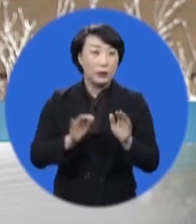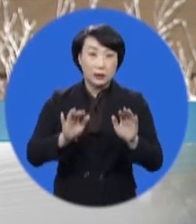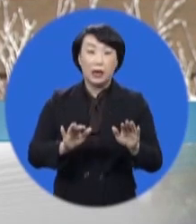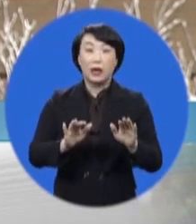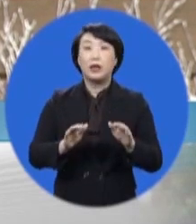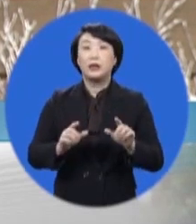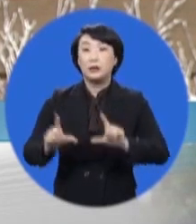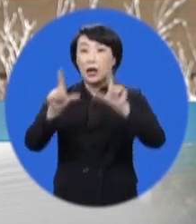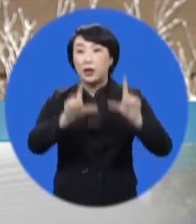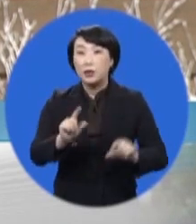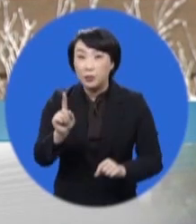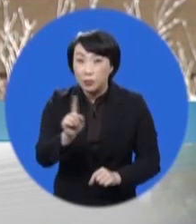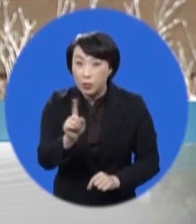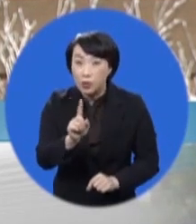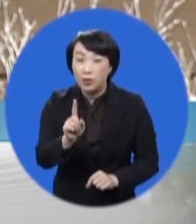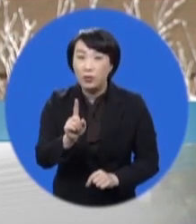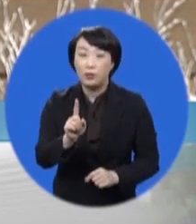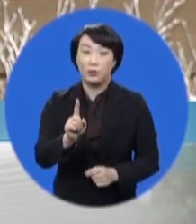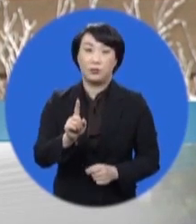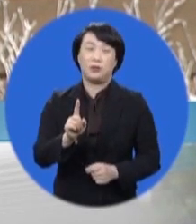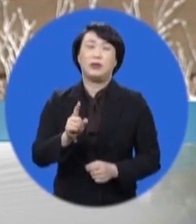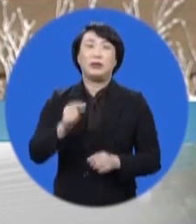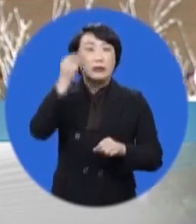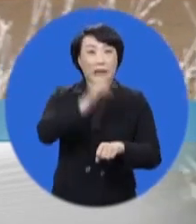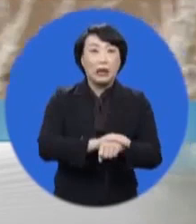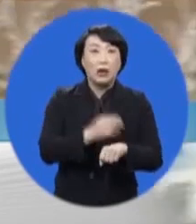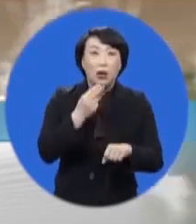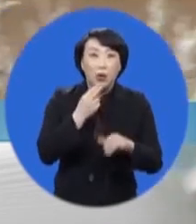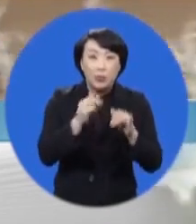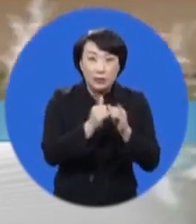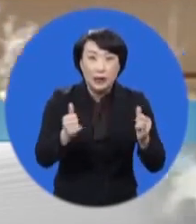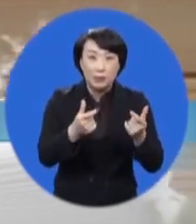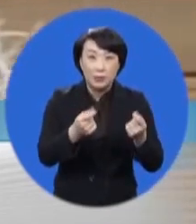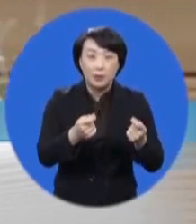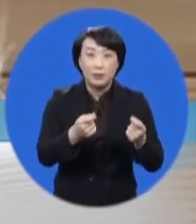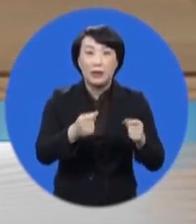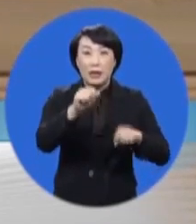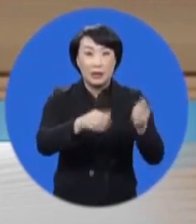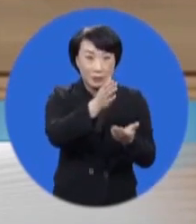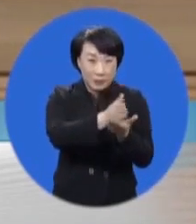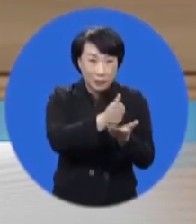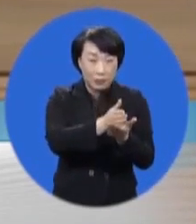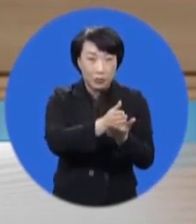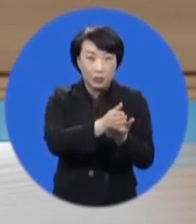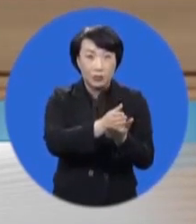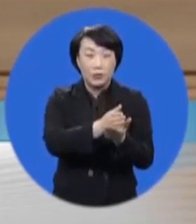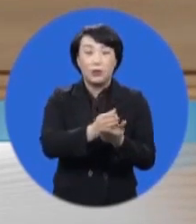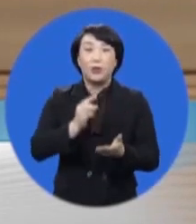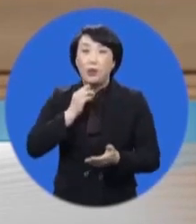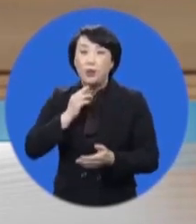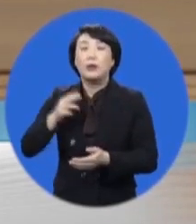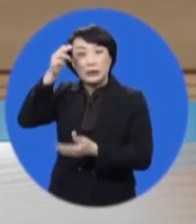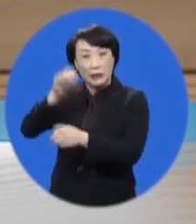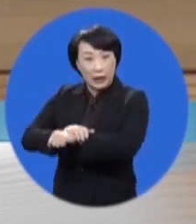어떻게 살 것인가를 지혜 없는 자같이 하지 말고